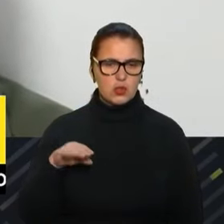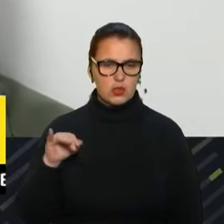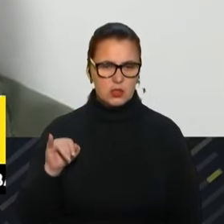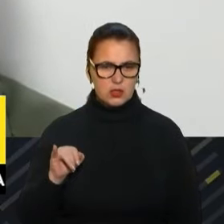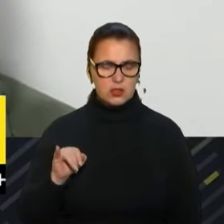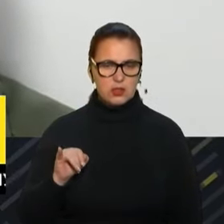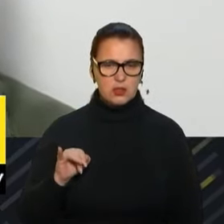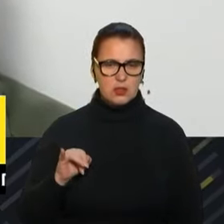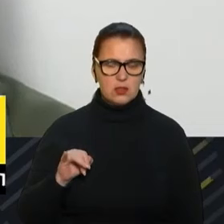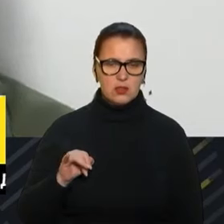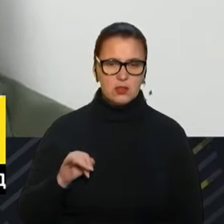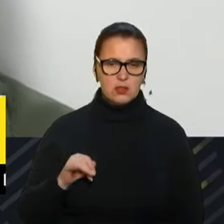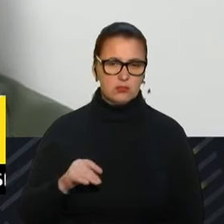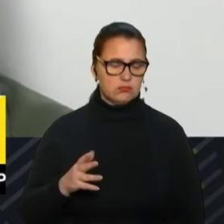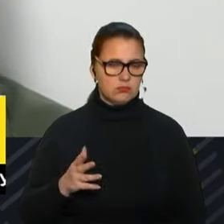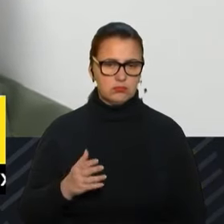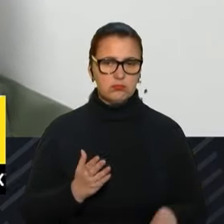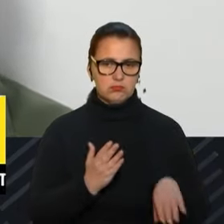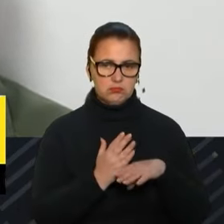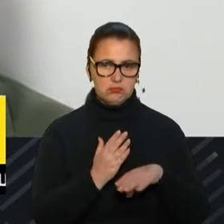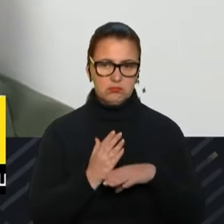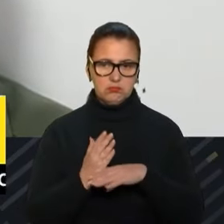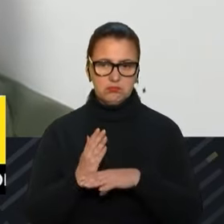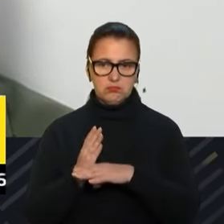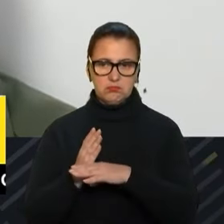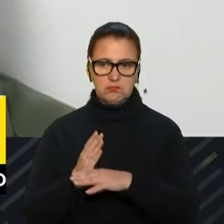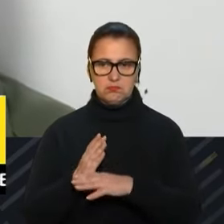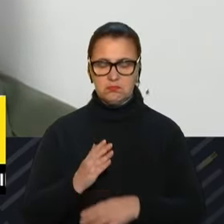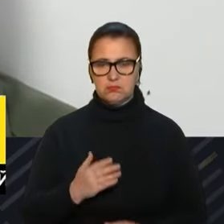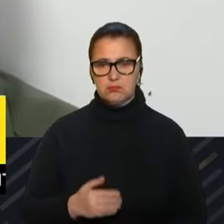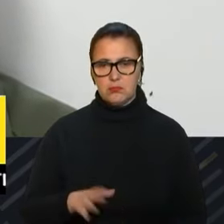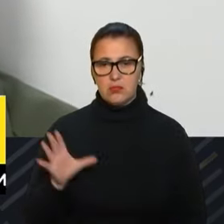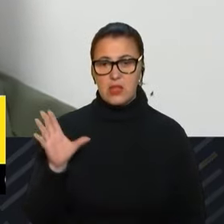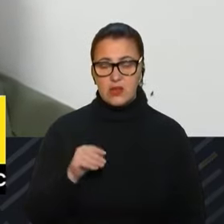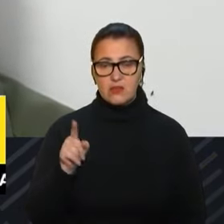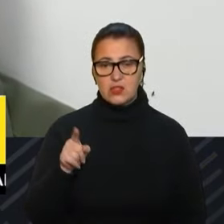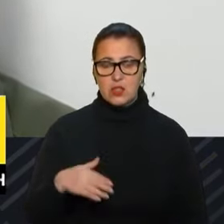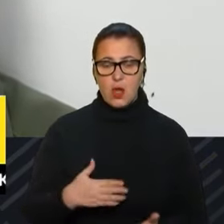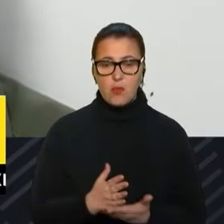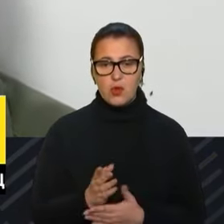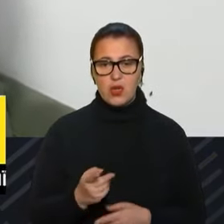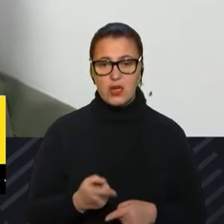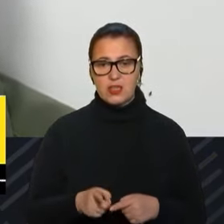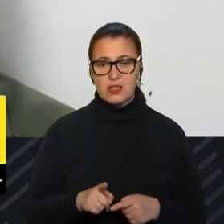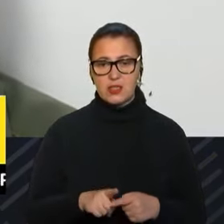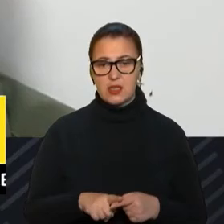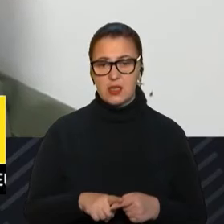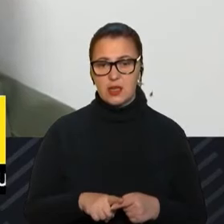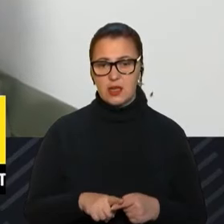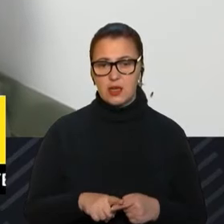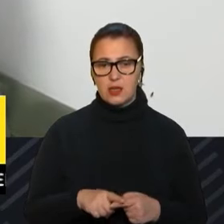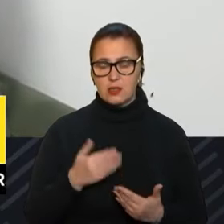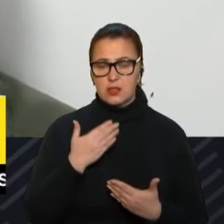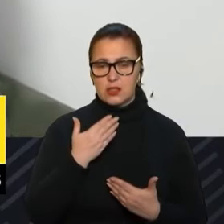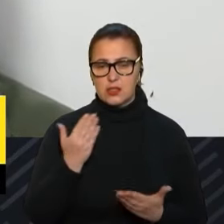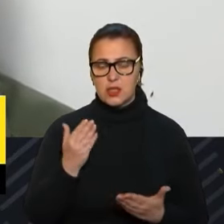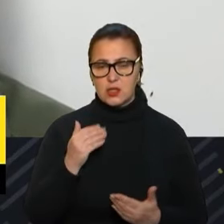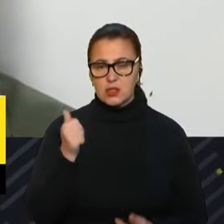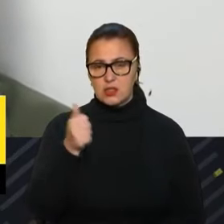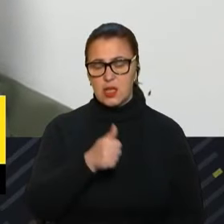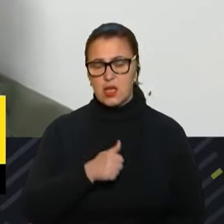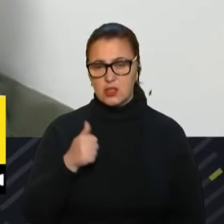нас нет с ними дипломатических отношений. То есть вся та политика, которая была за последние годы